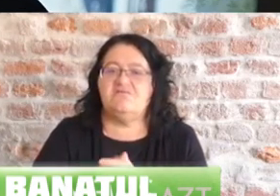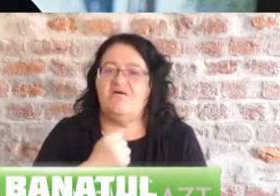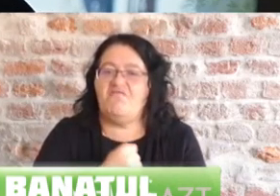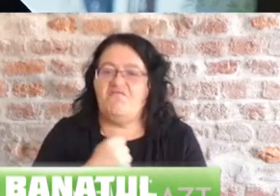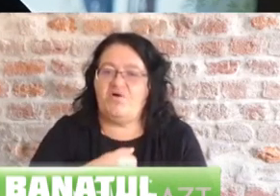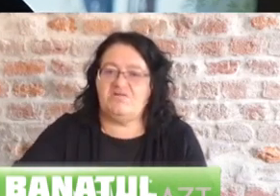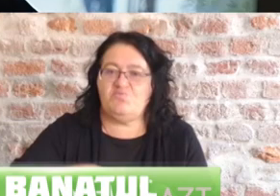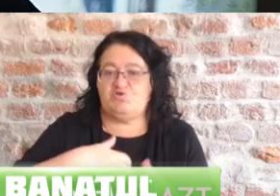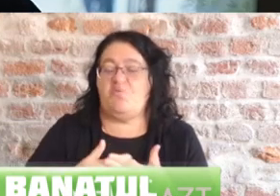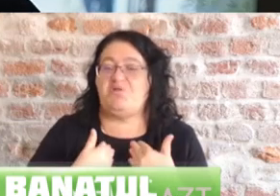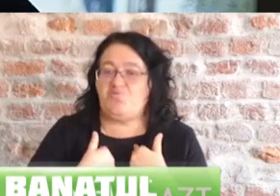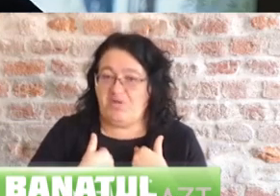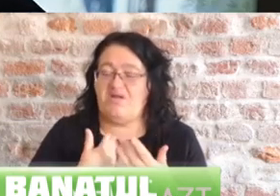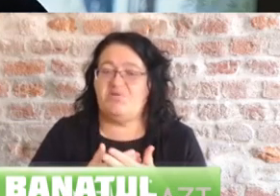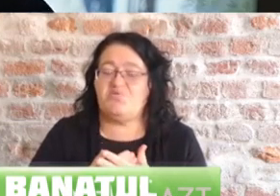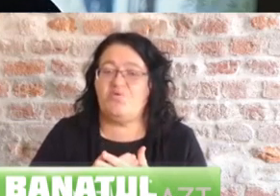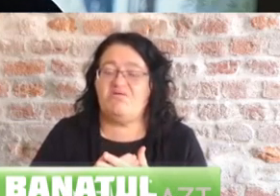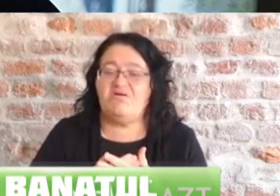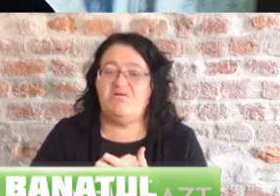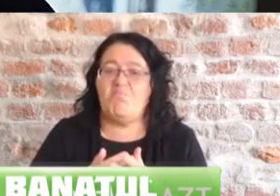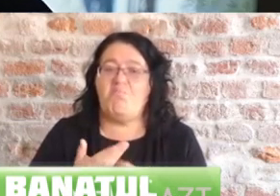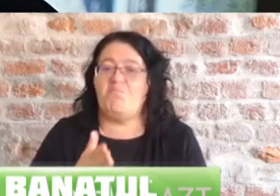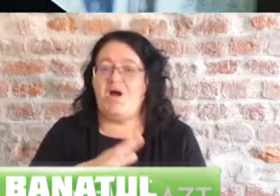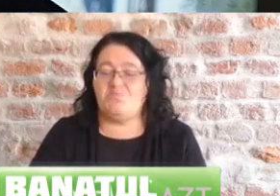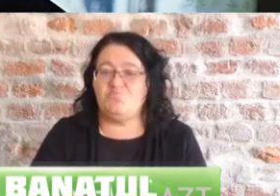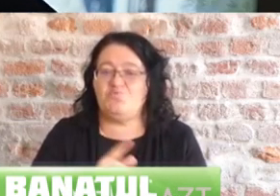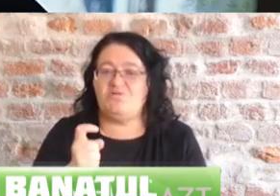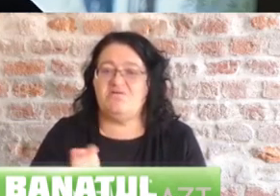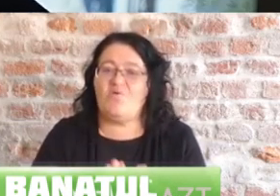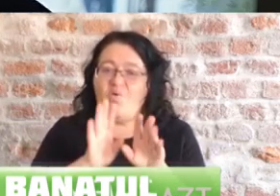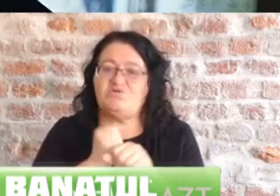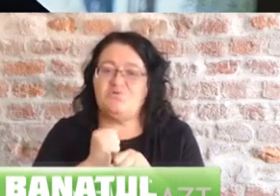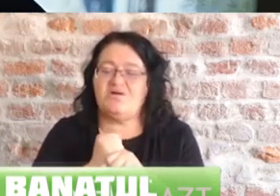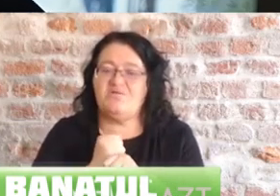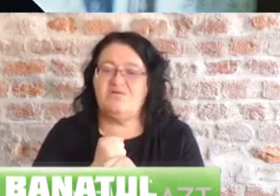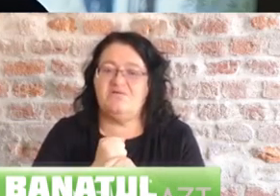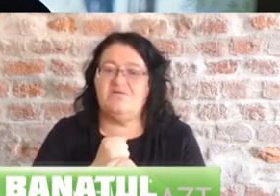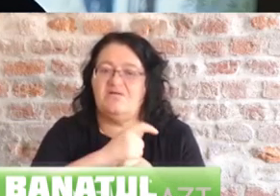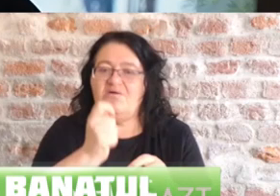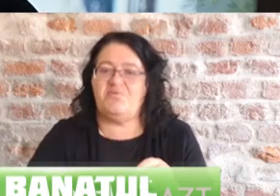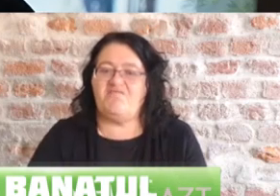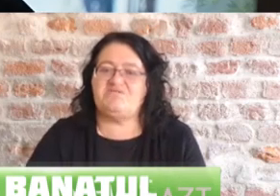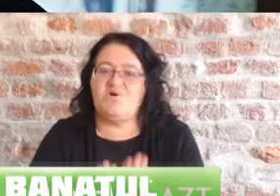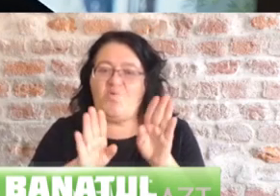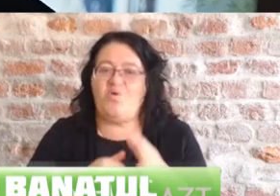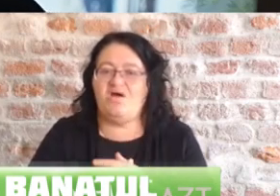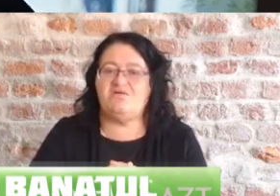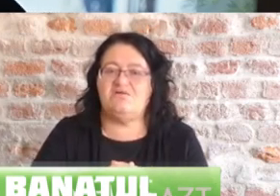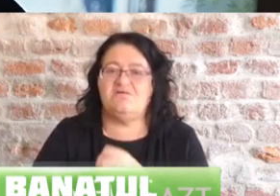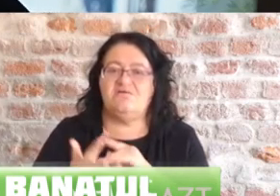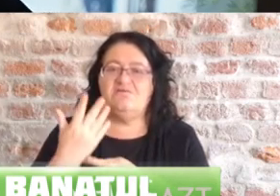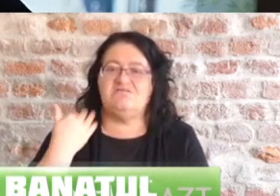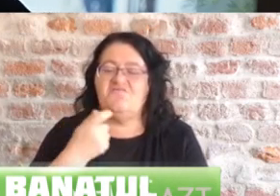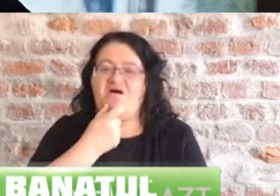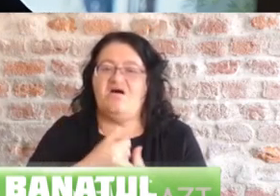extrem de emoționant pentru mine, pentru că mare parte din colegii cu care am lucrat la proiectul ăsta mi-au fost colegi în urmă cu